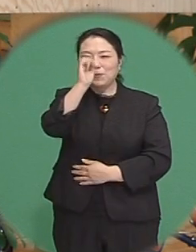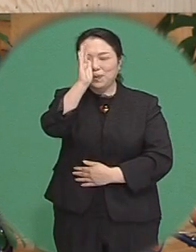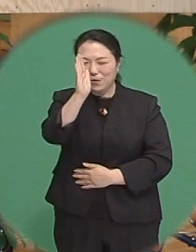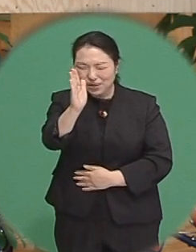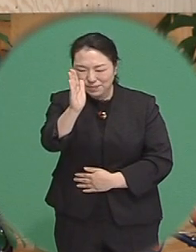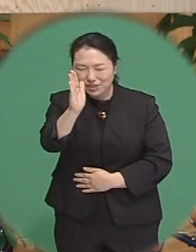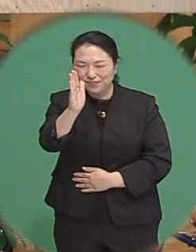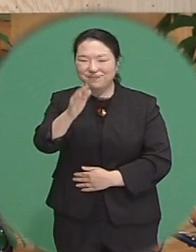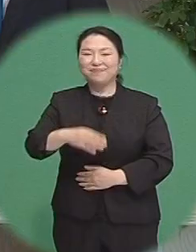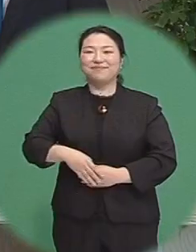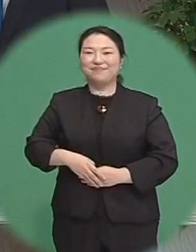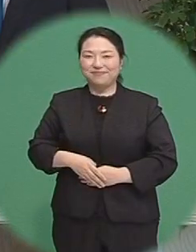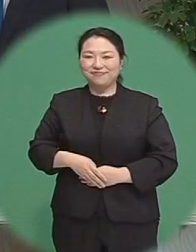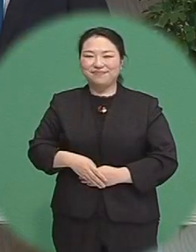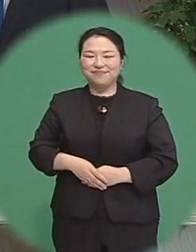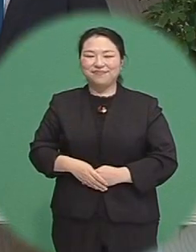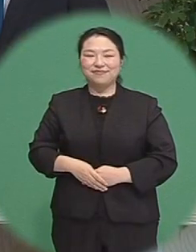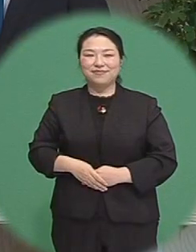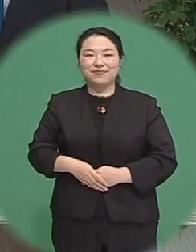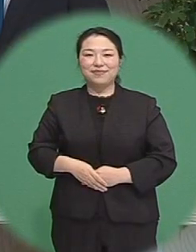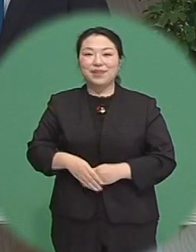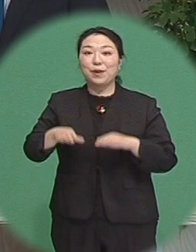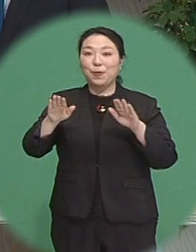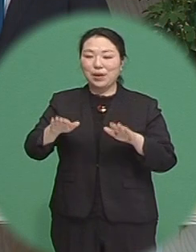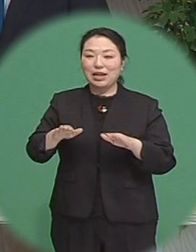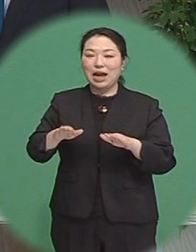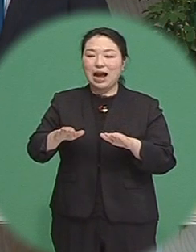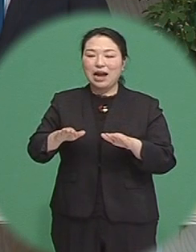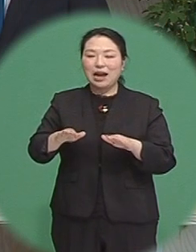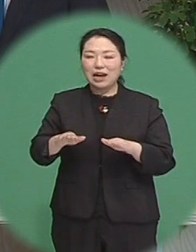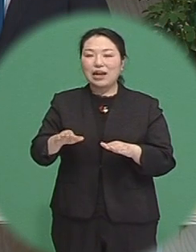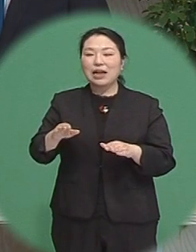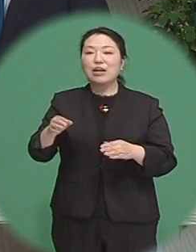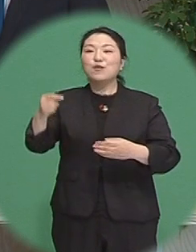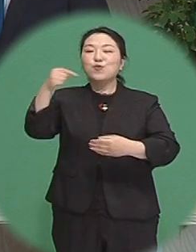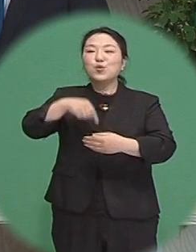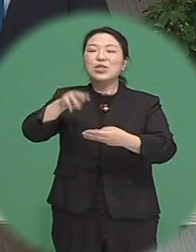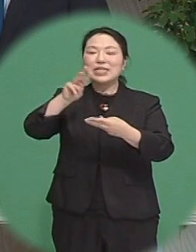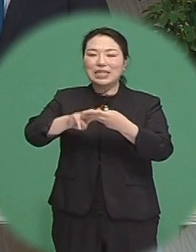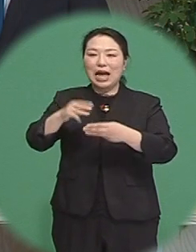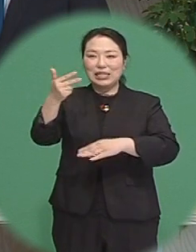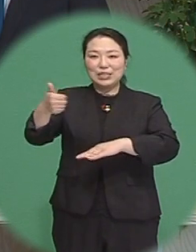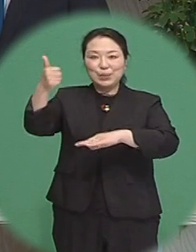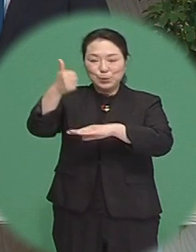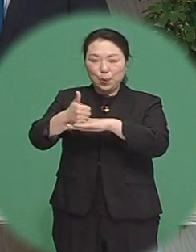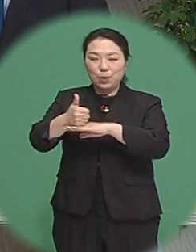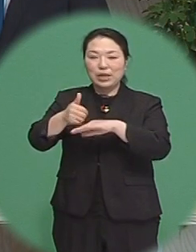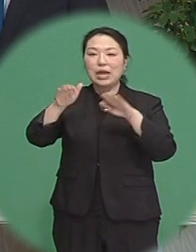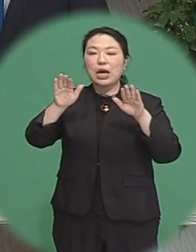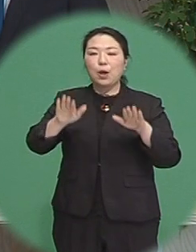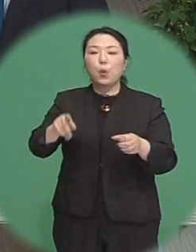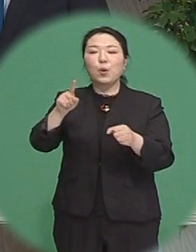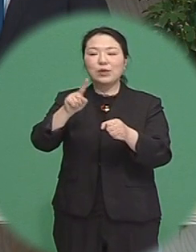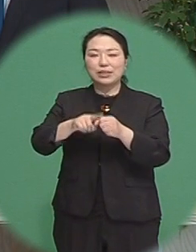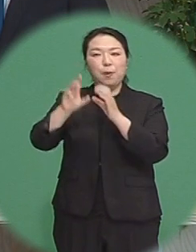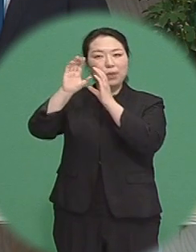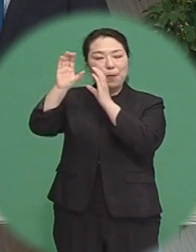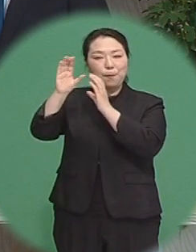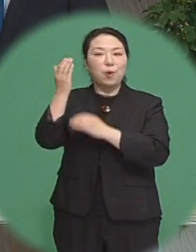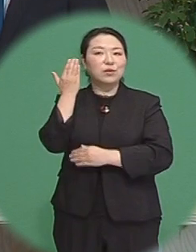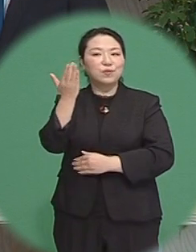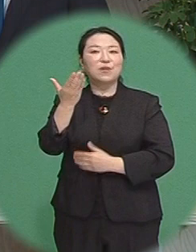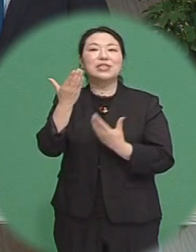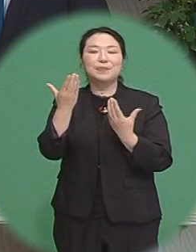ますこの時間はいわき市の一打博幸市長日今年の展望などについて伺いまし